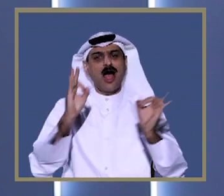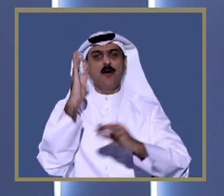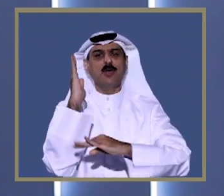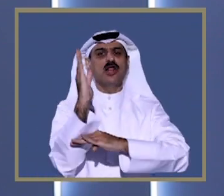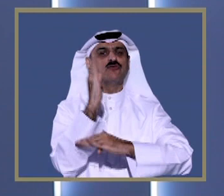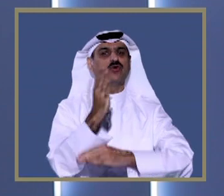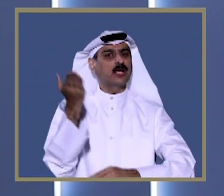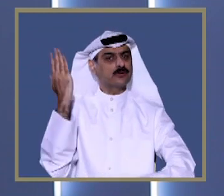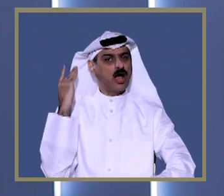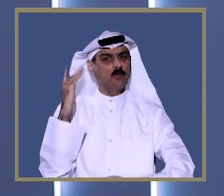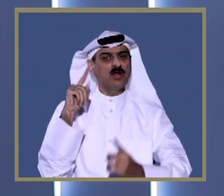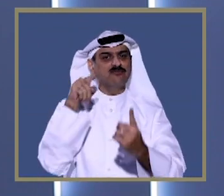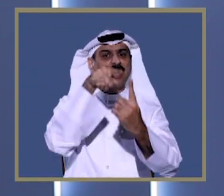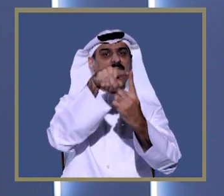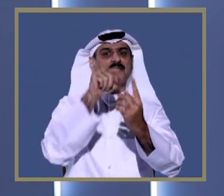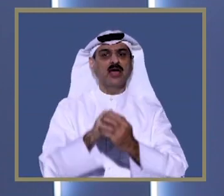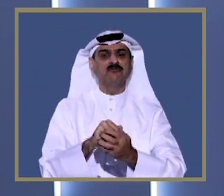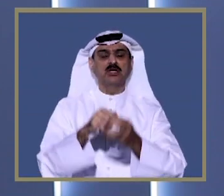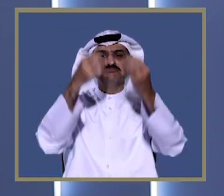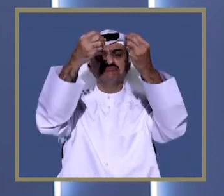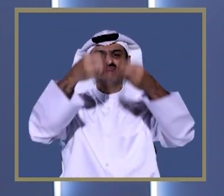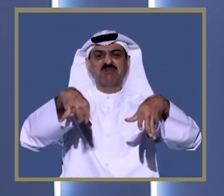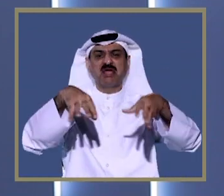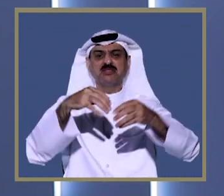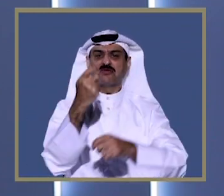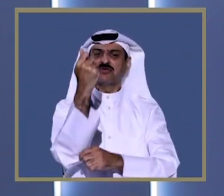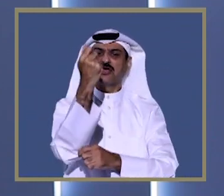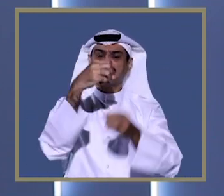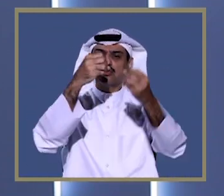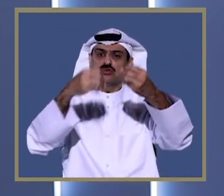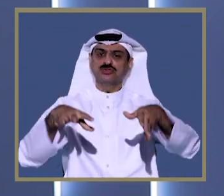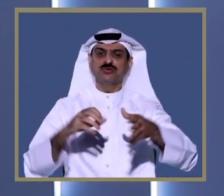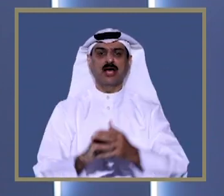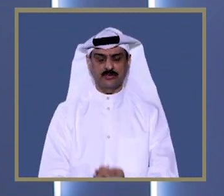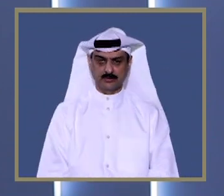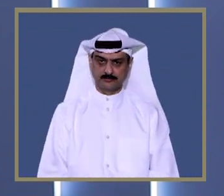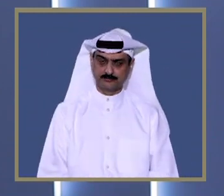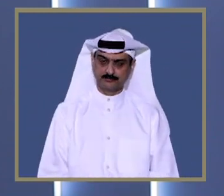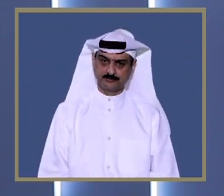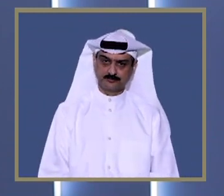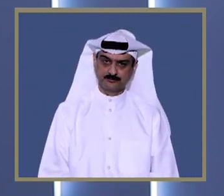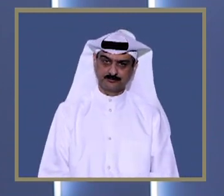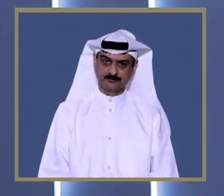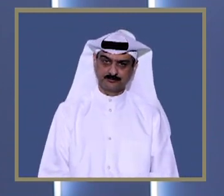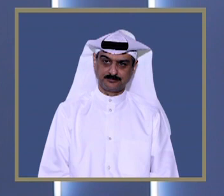كل ملفات الفساد السابقة واللي فيها هدر للأموال بلا مجاملة.